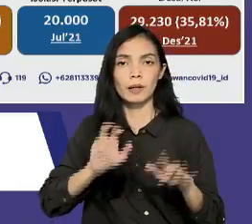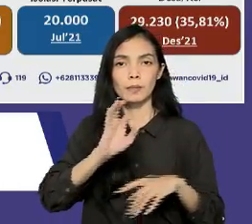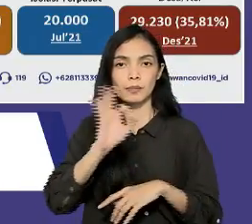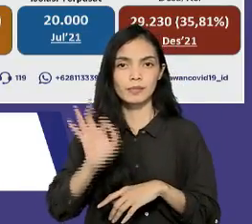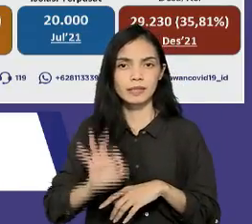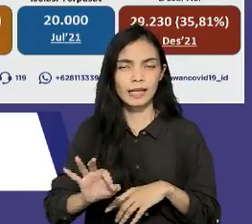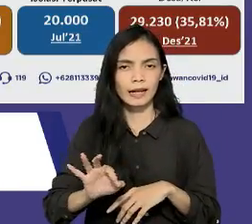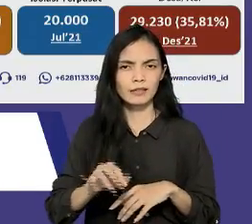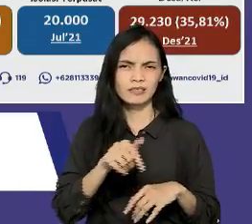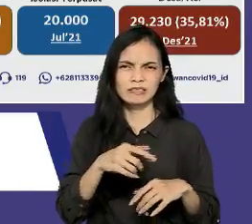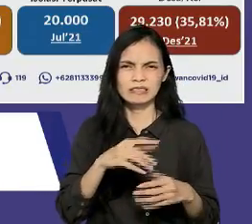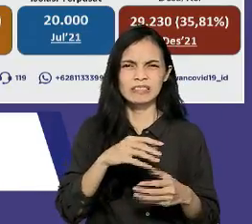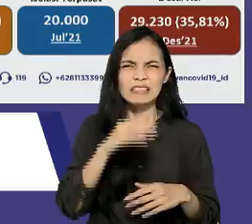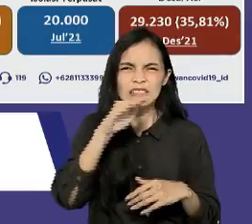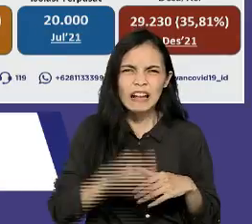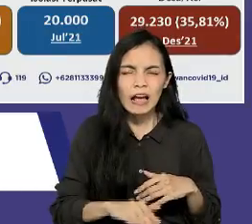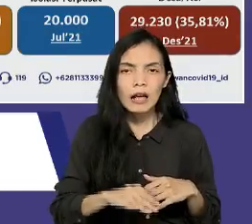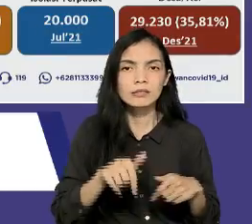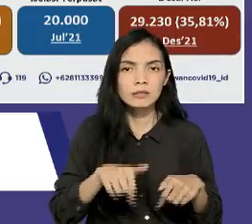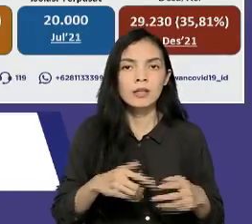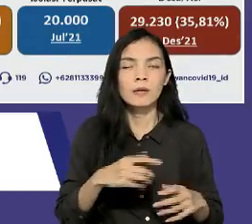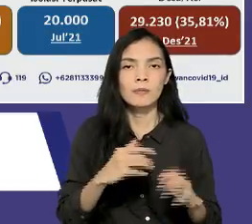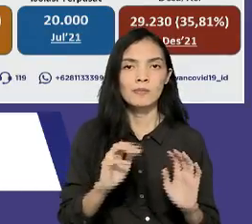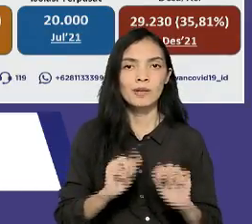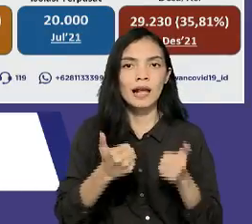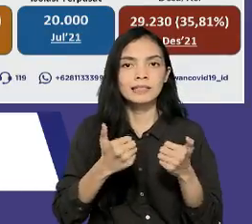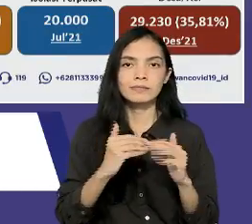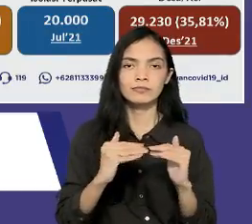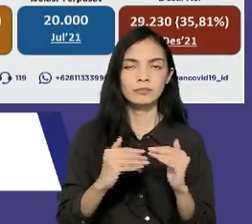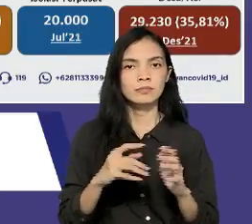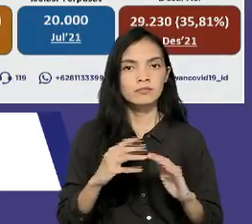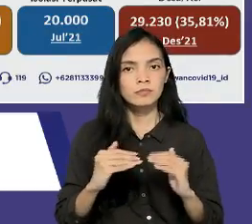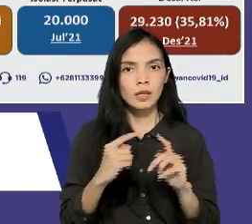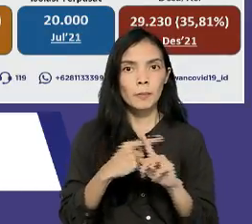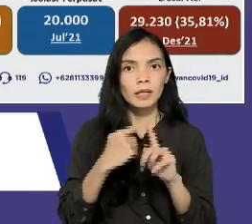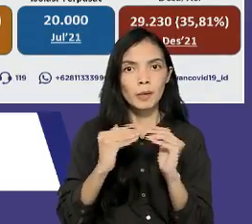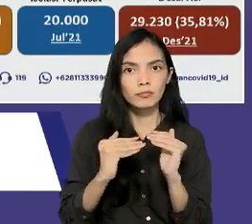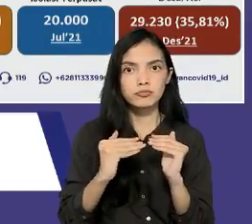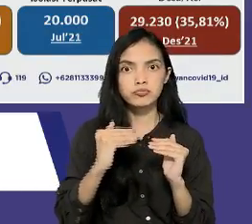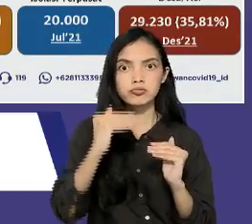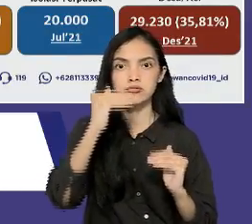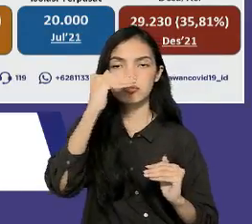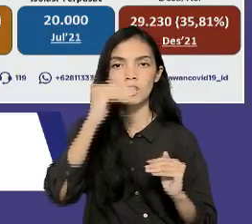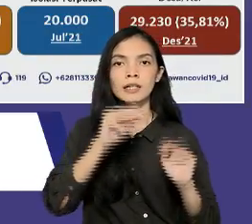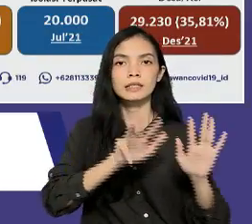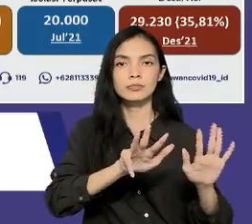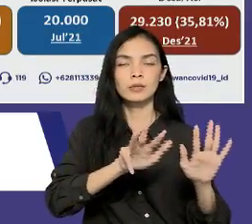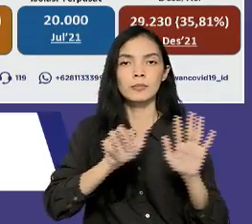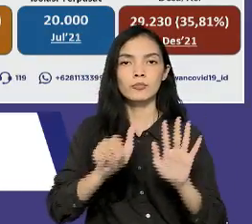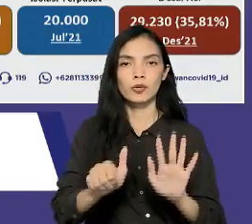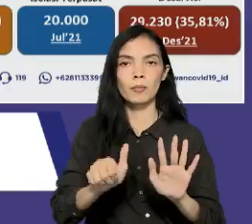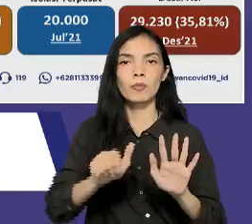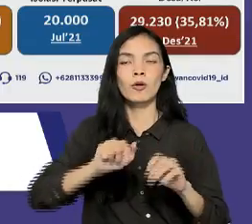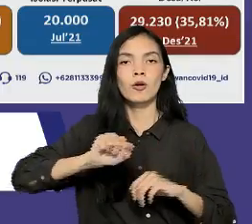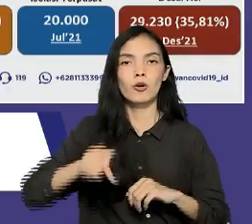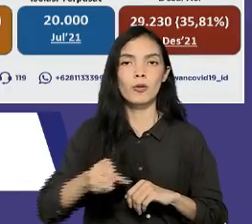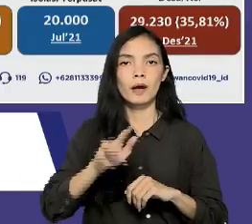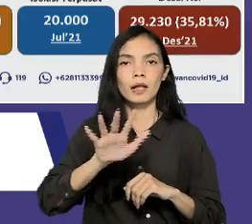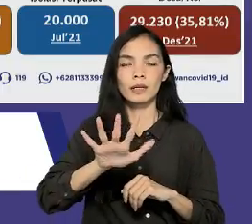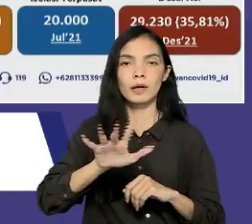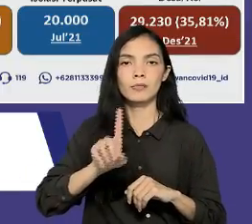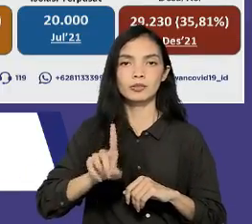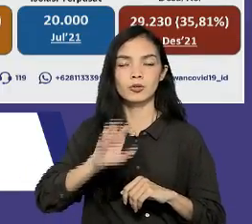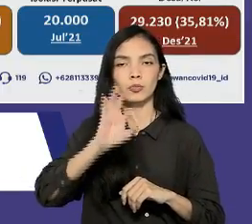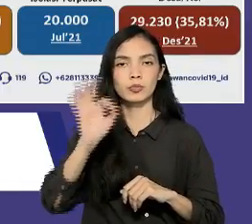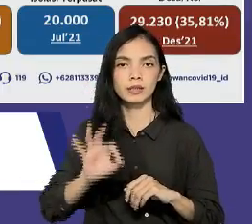79,28%, telah berhasil ditingkatkan kembali pada saat ini angkanya sebesar 96,51%.